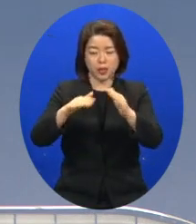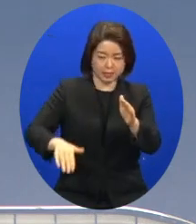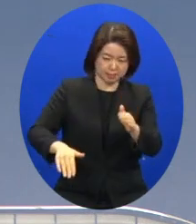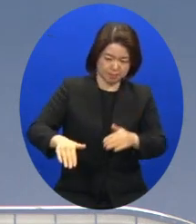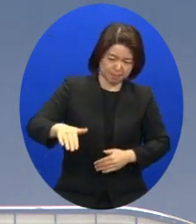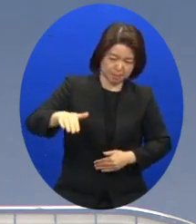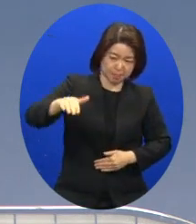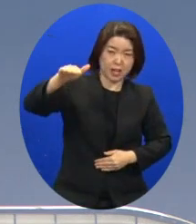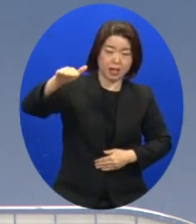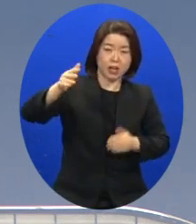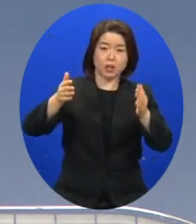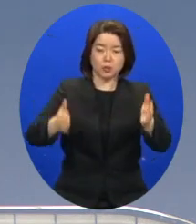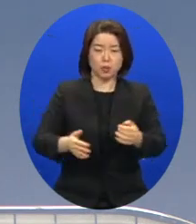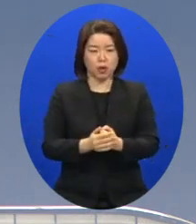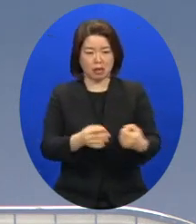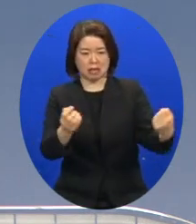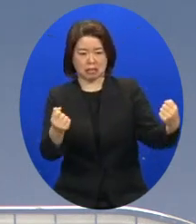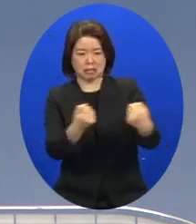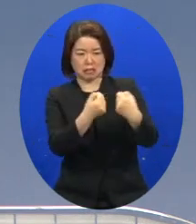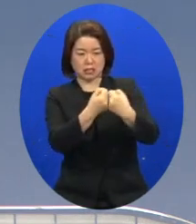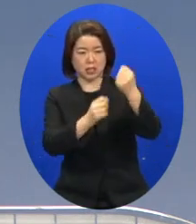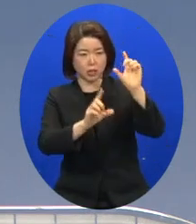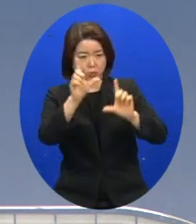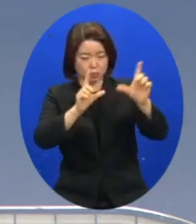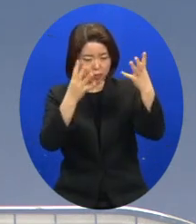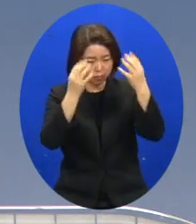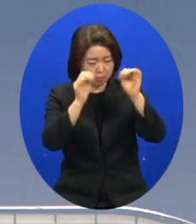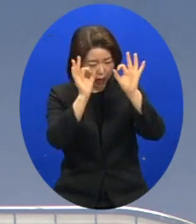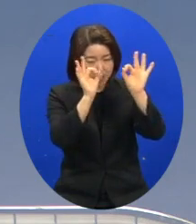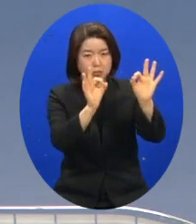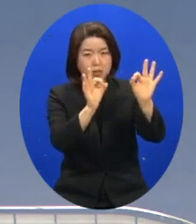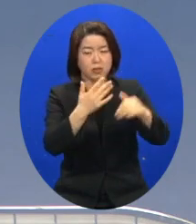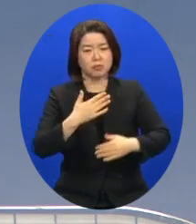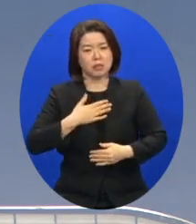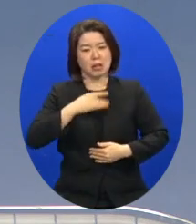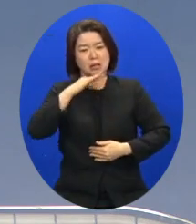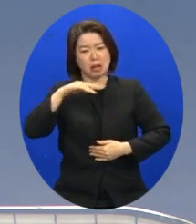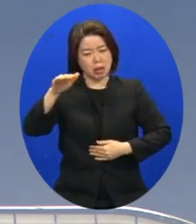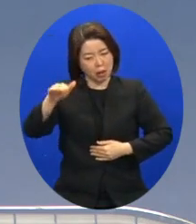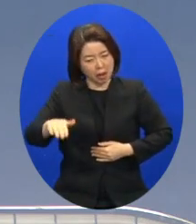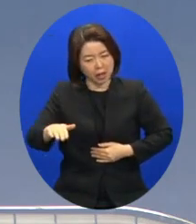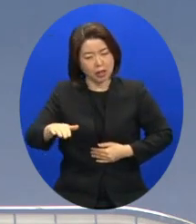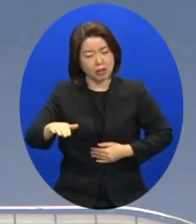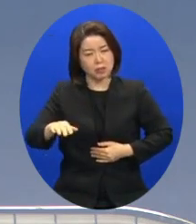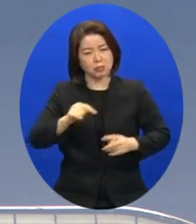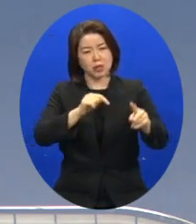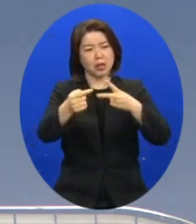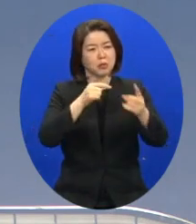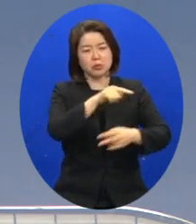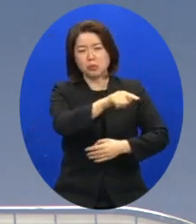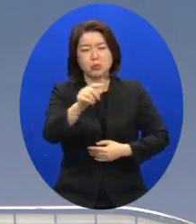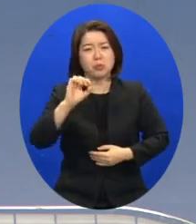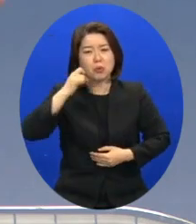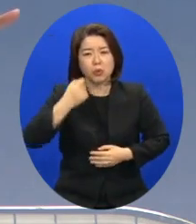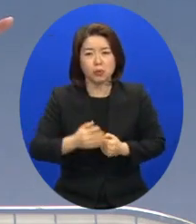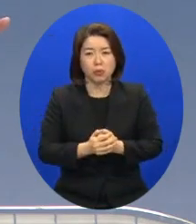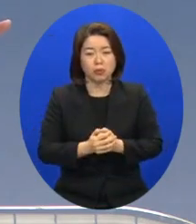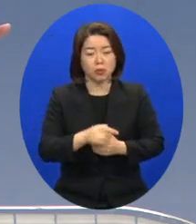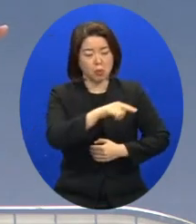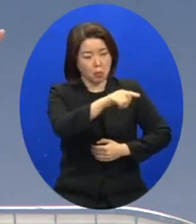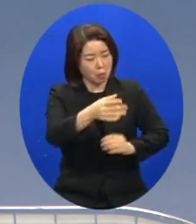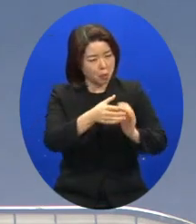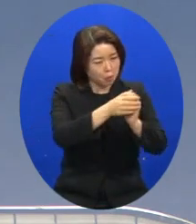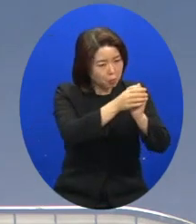싸우는 걸 많이 봤습니다 참 어린 나이에도 e 가 안되는 것이 그렇게 친하던 분들이 원수가